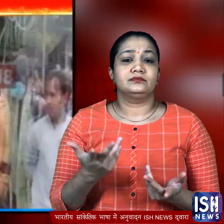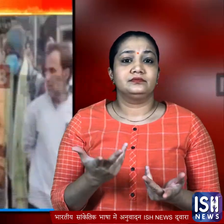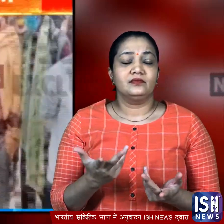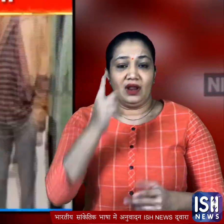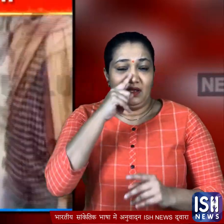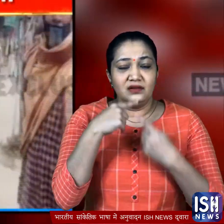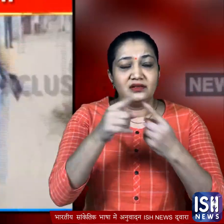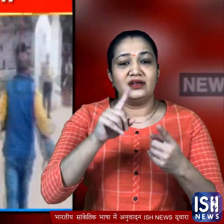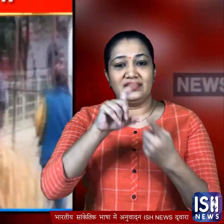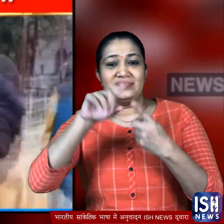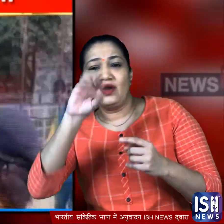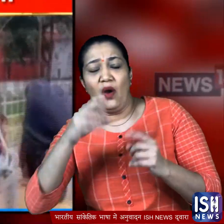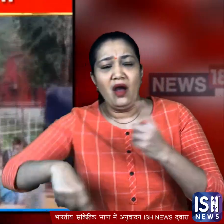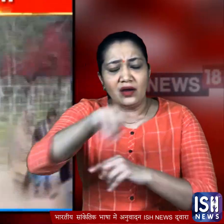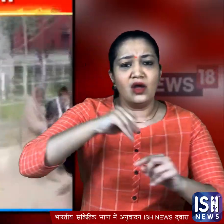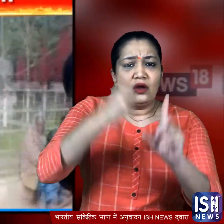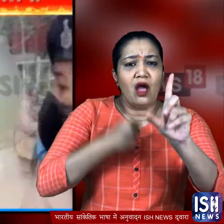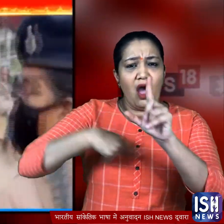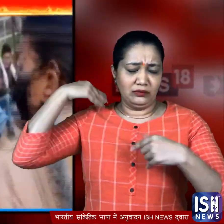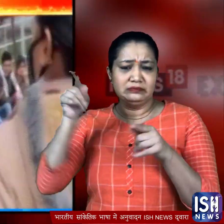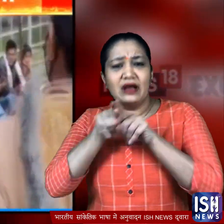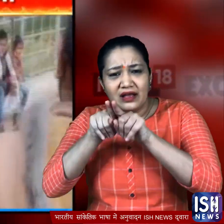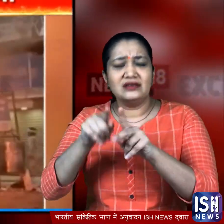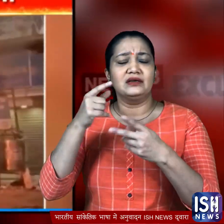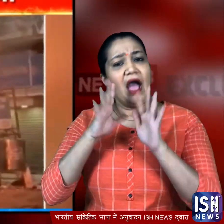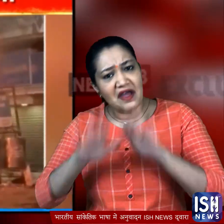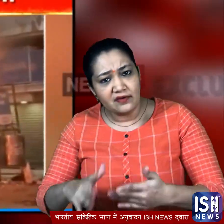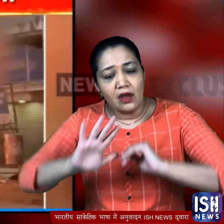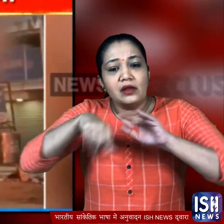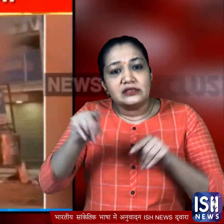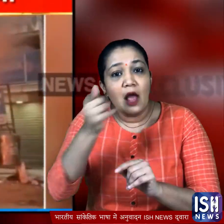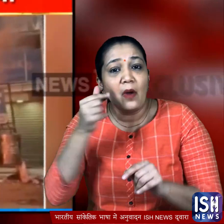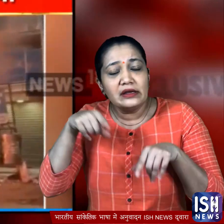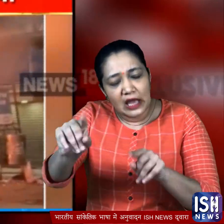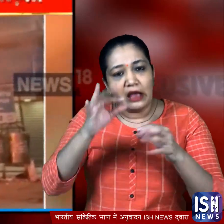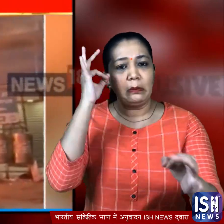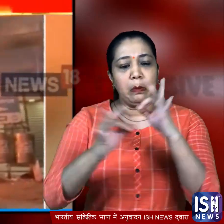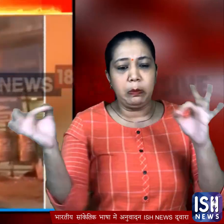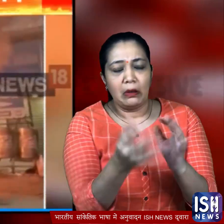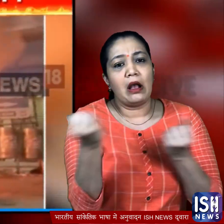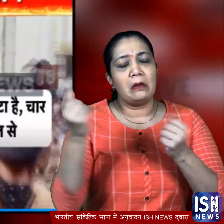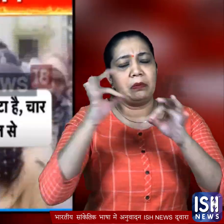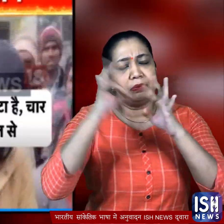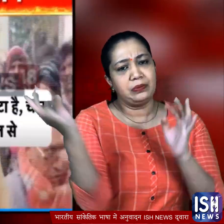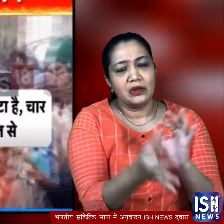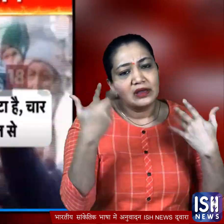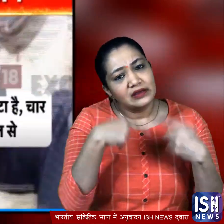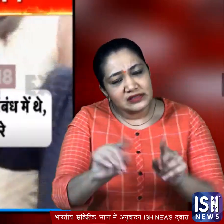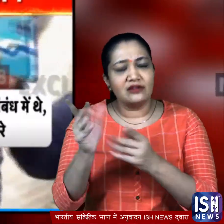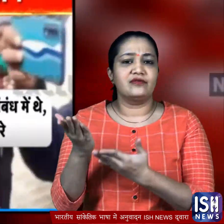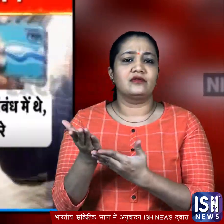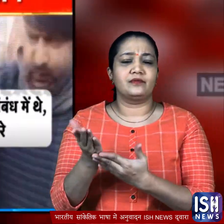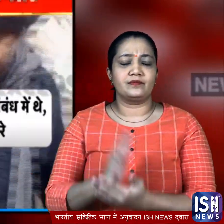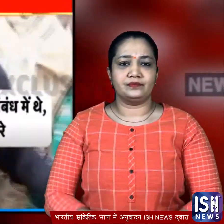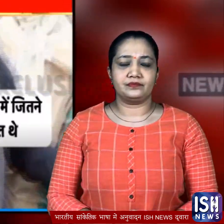लड़की ने आरोप लगाया कि सर्कल ऑफिसर ने कई साल तक उससे संबंध रखने के बाद खुद ही कार में आग लगाकर उसे फंसाने की साजिश रची। मारा पीटा, 4